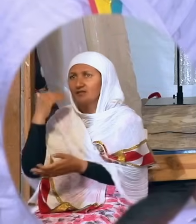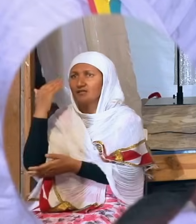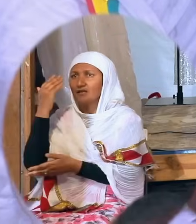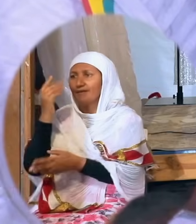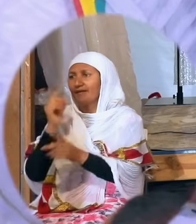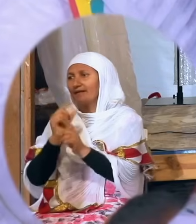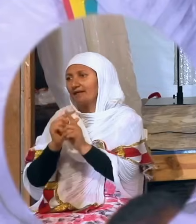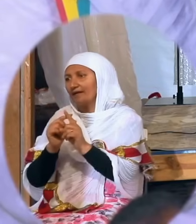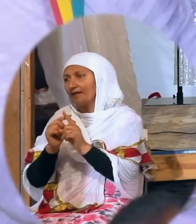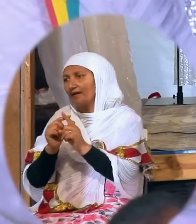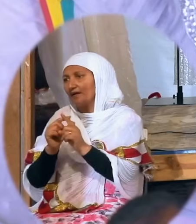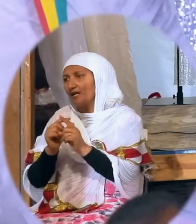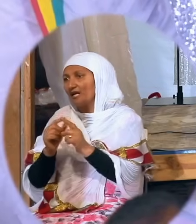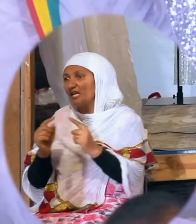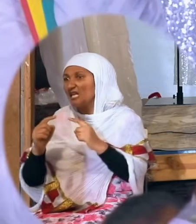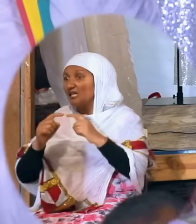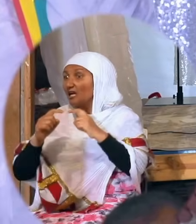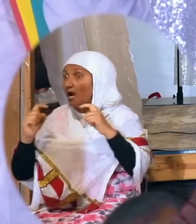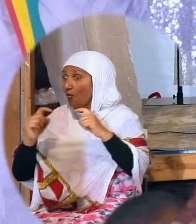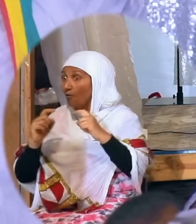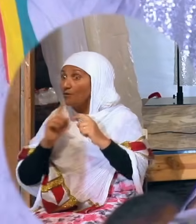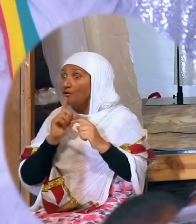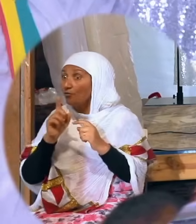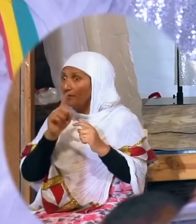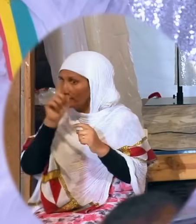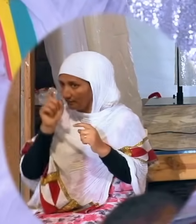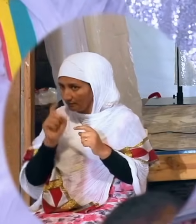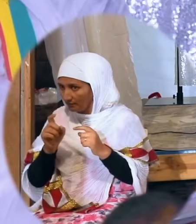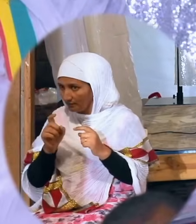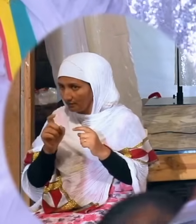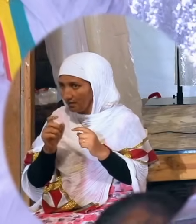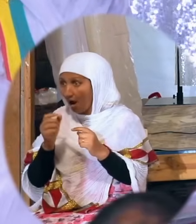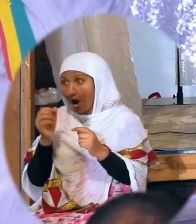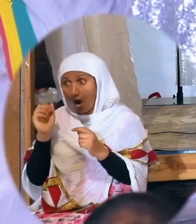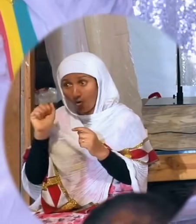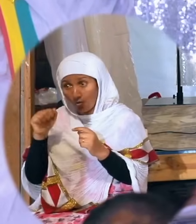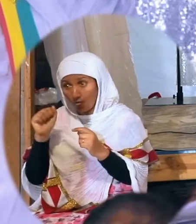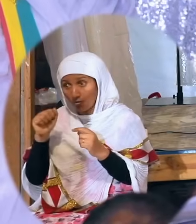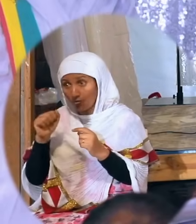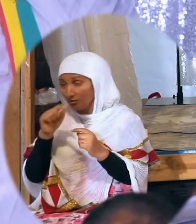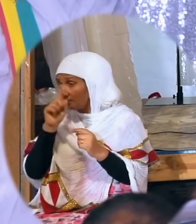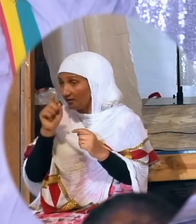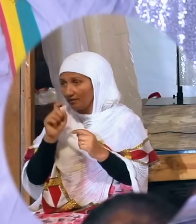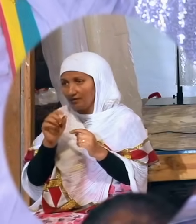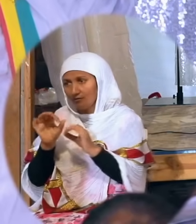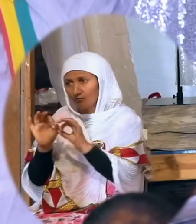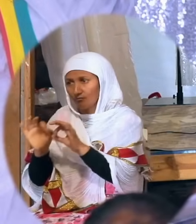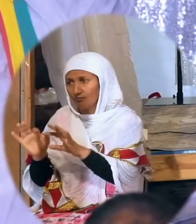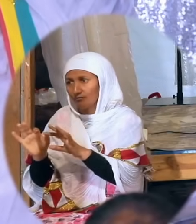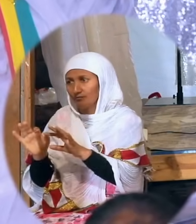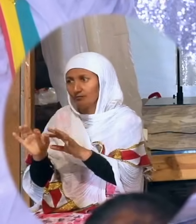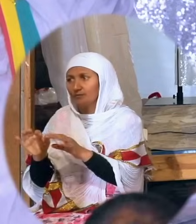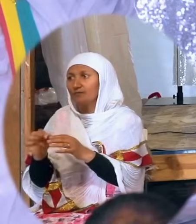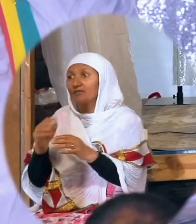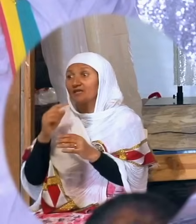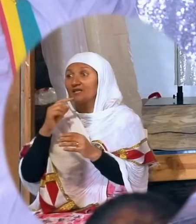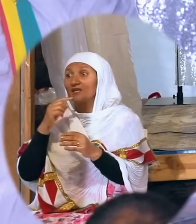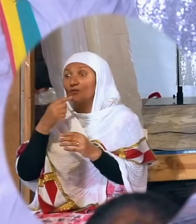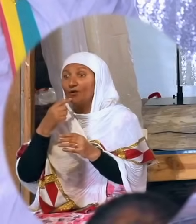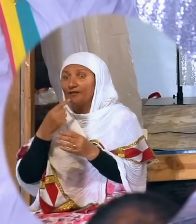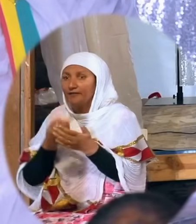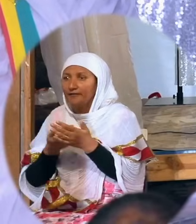የእግዚአብሔርን ቃል እየተቃወመ ነው ወይ? አሁን ምንም ጥያቄ የለው እንኳን